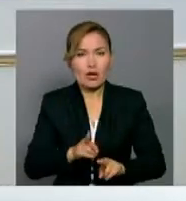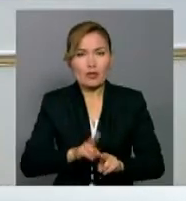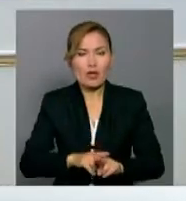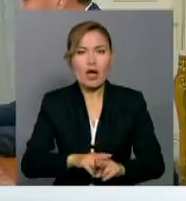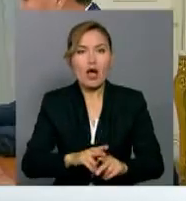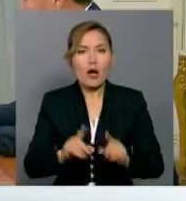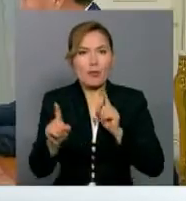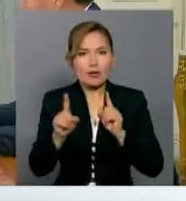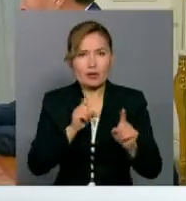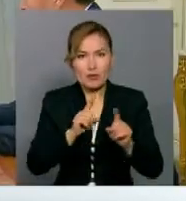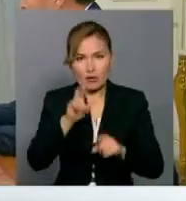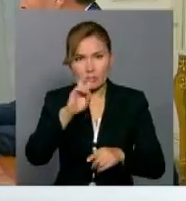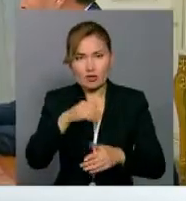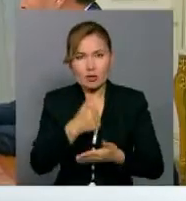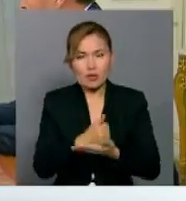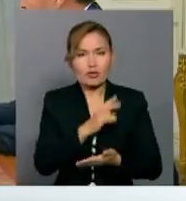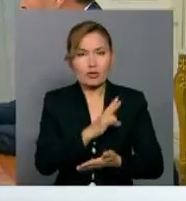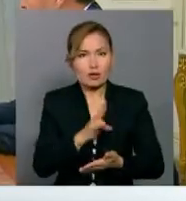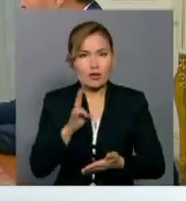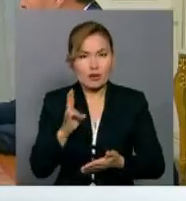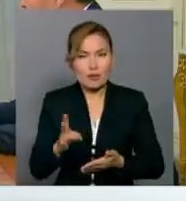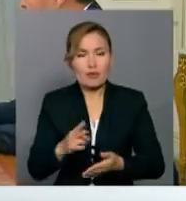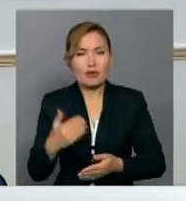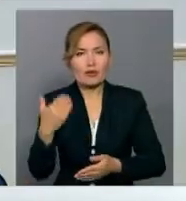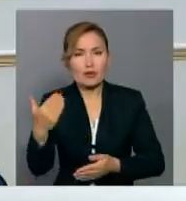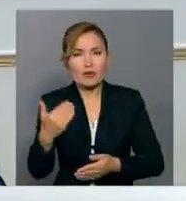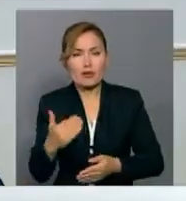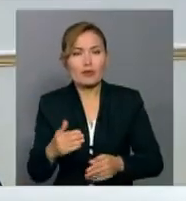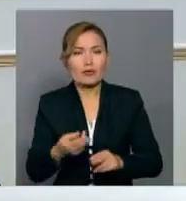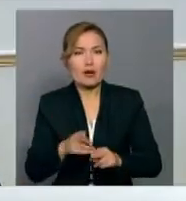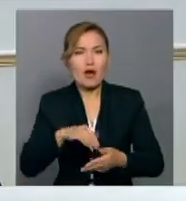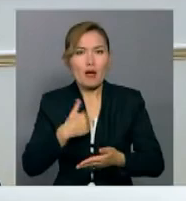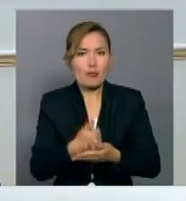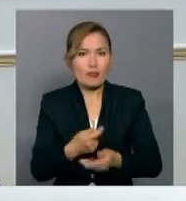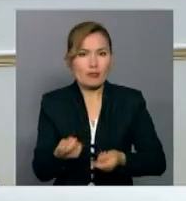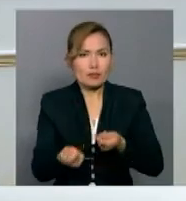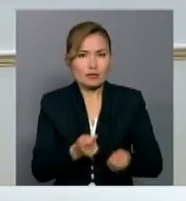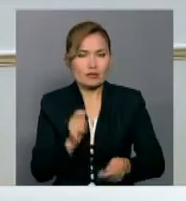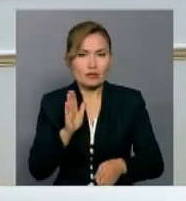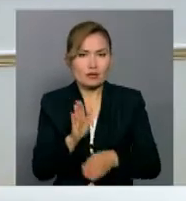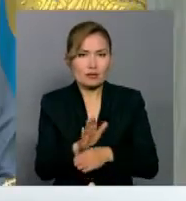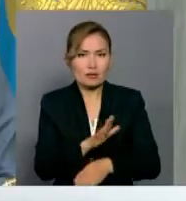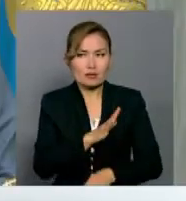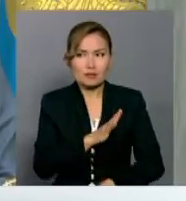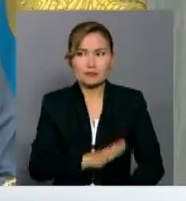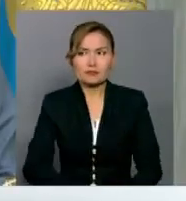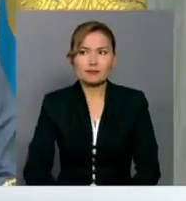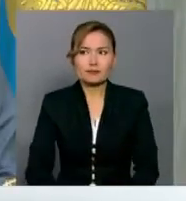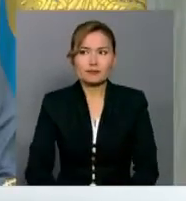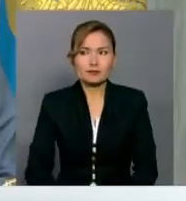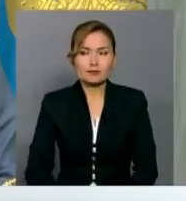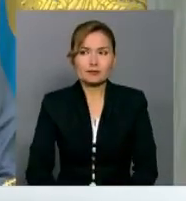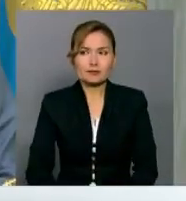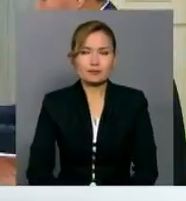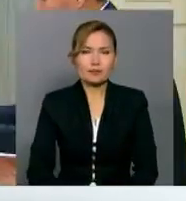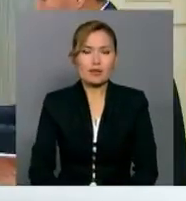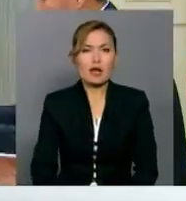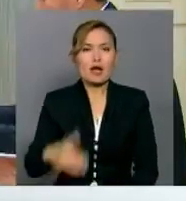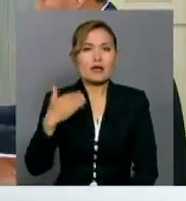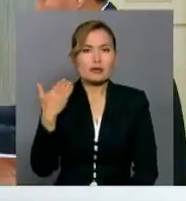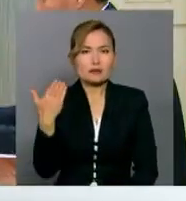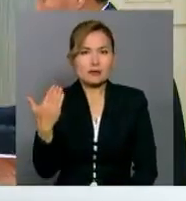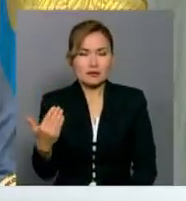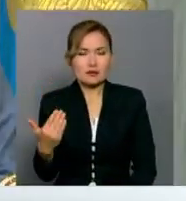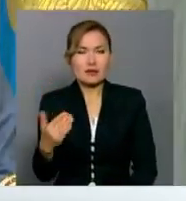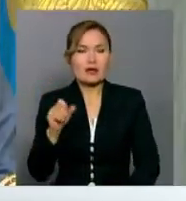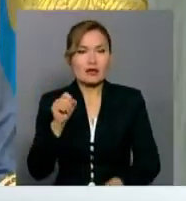Басқосу соңында Нұрсұлтан Назарбаев ведомство жетекшісіне нақты тапсырмалар берді. Сіздің тапсырмаңызға